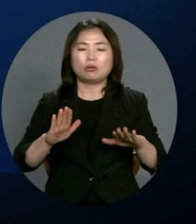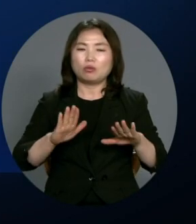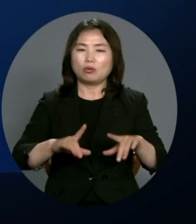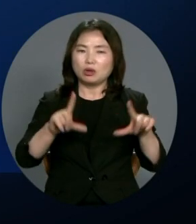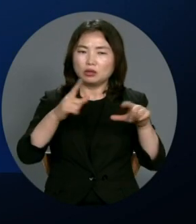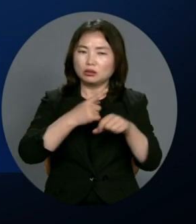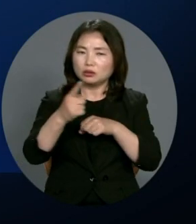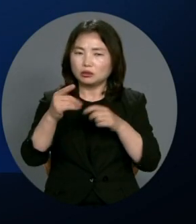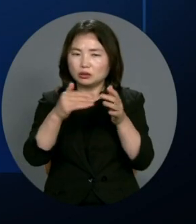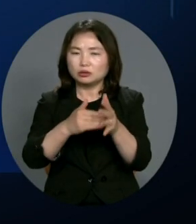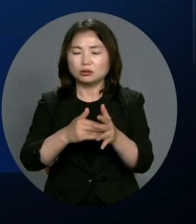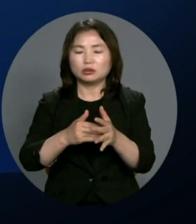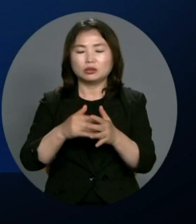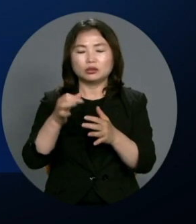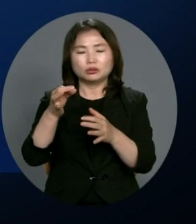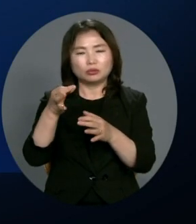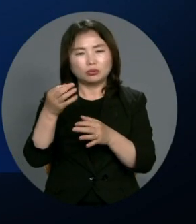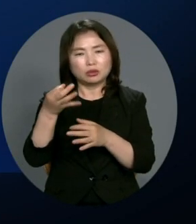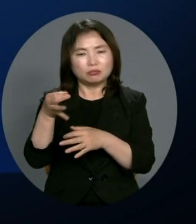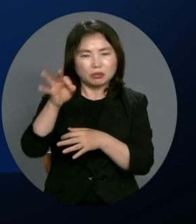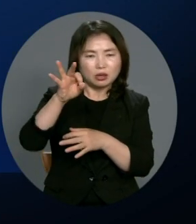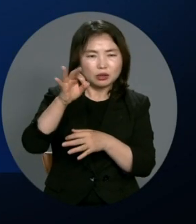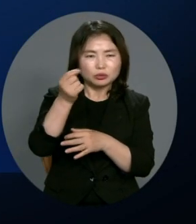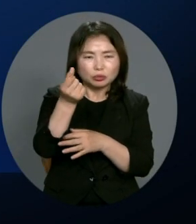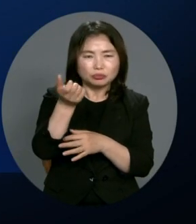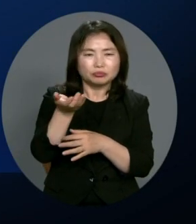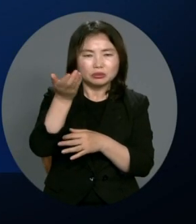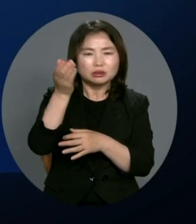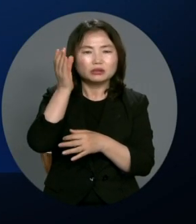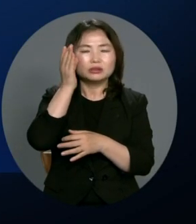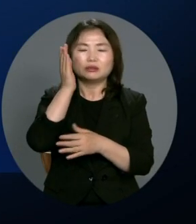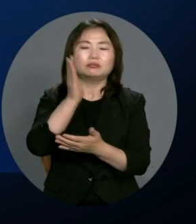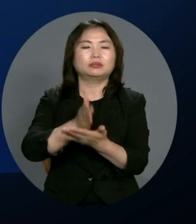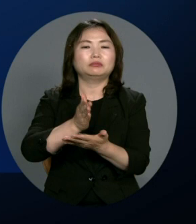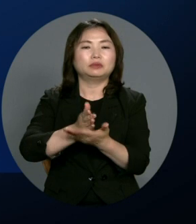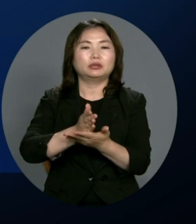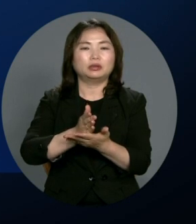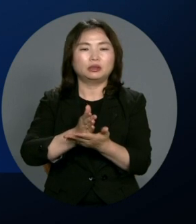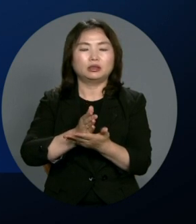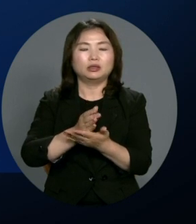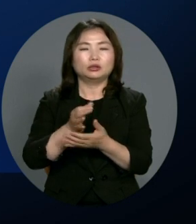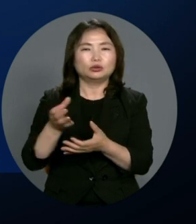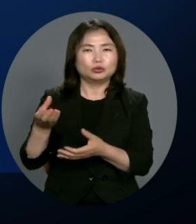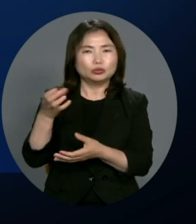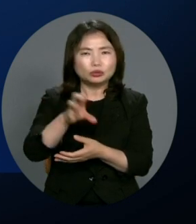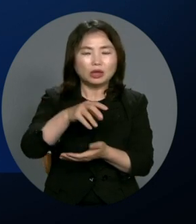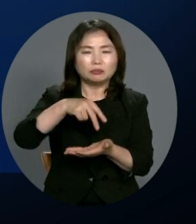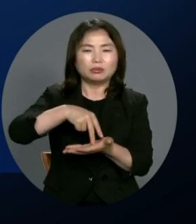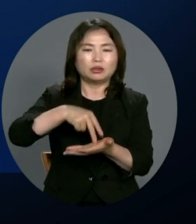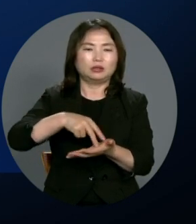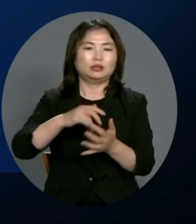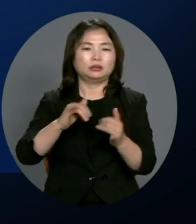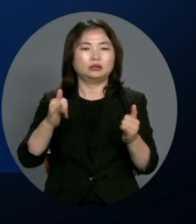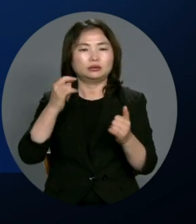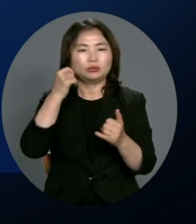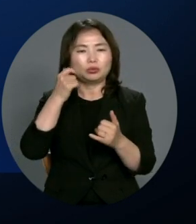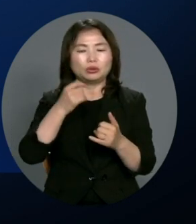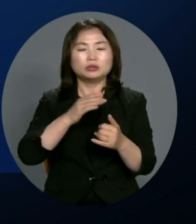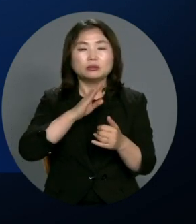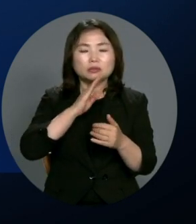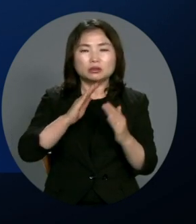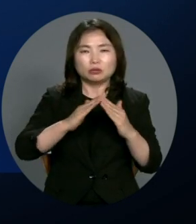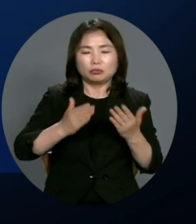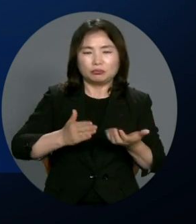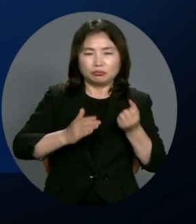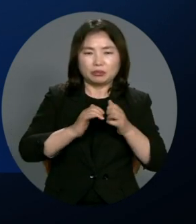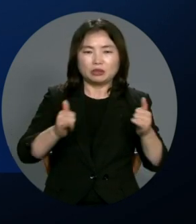내년까지는 가격 반등을 할 것이다라는 기대는 하지 않는게 바람직한 어떤 투자자 관점에서는 또는